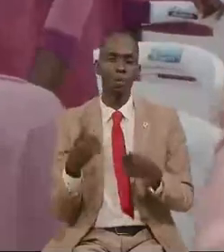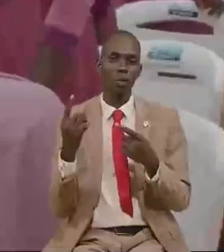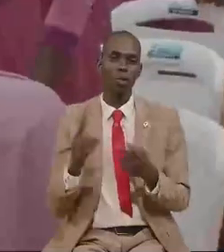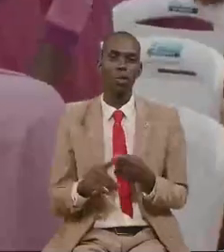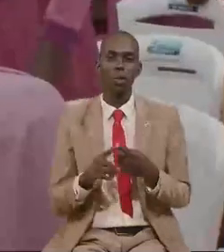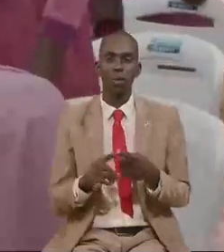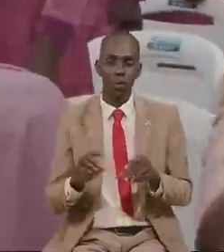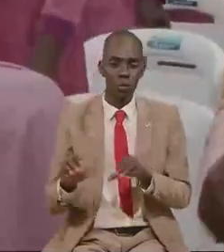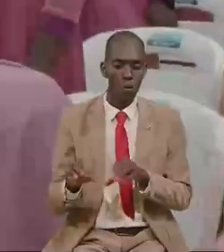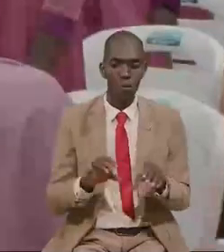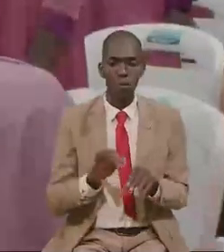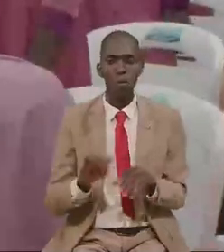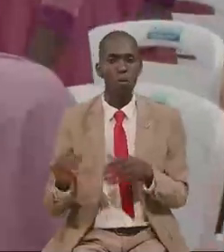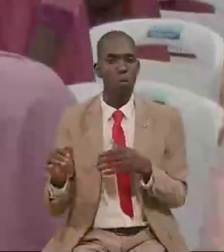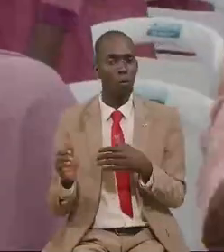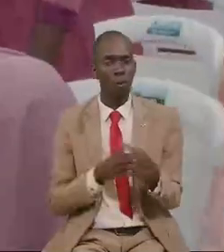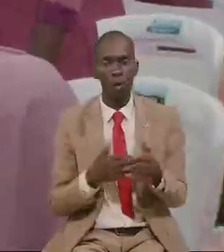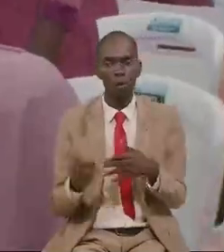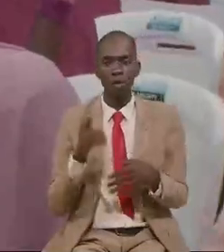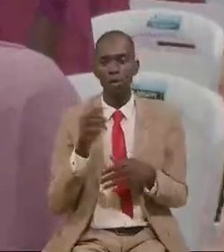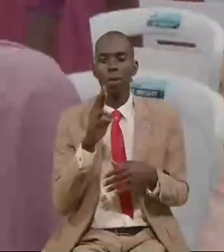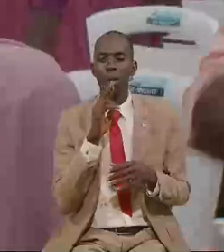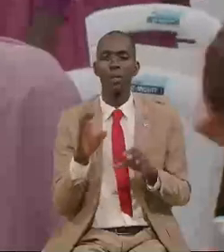faisant tout ce que tu fais.